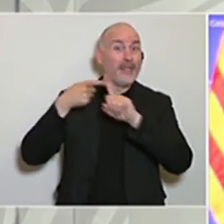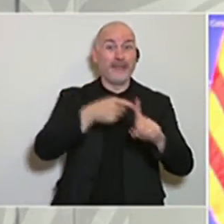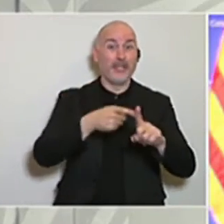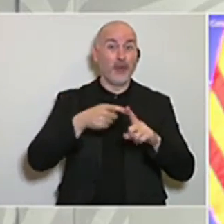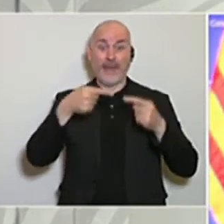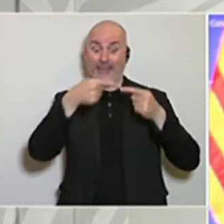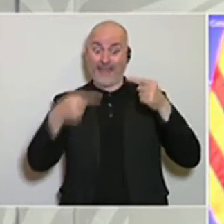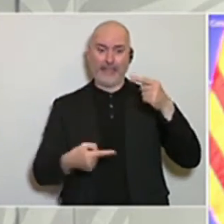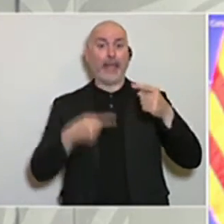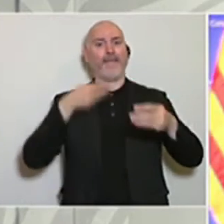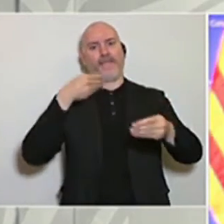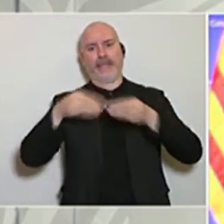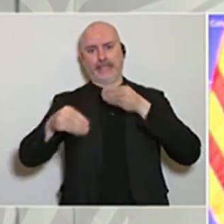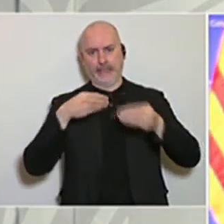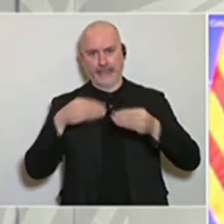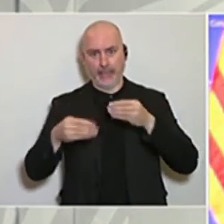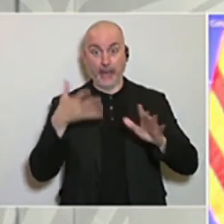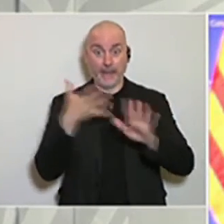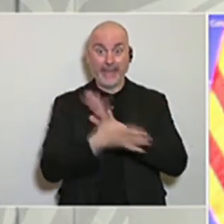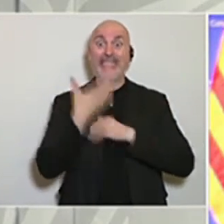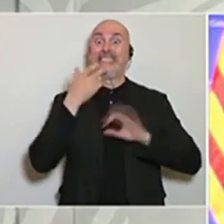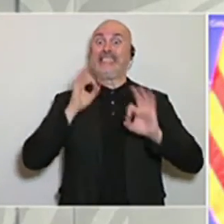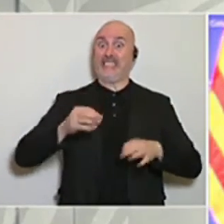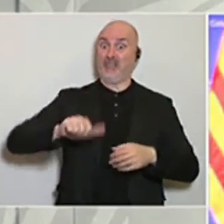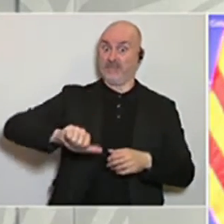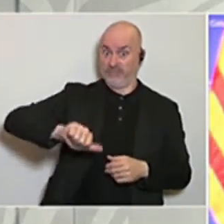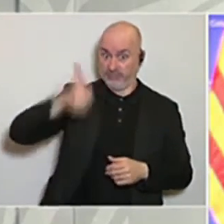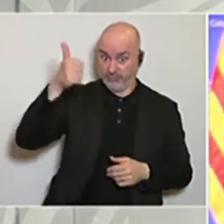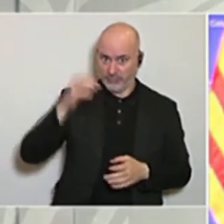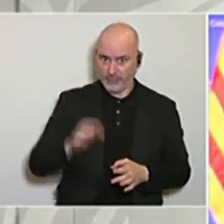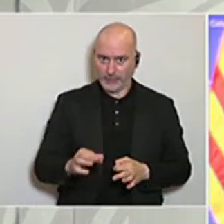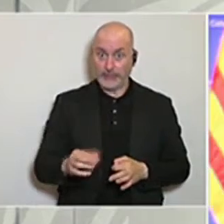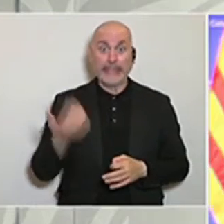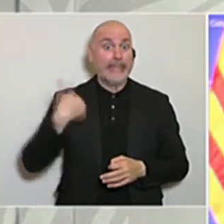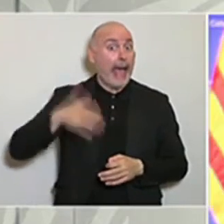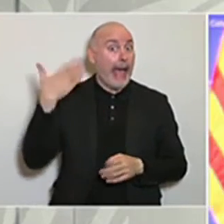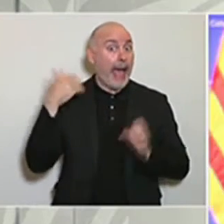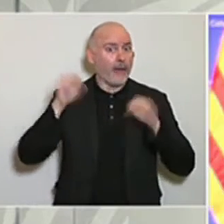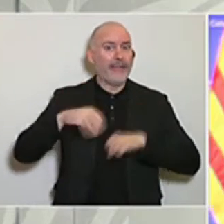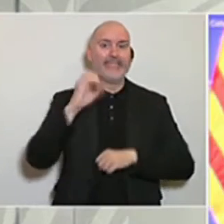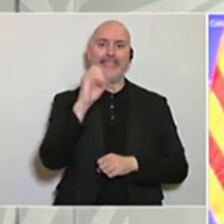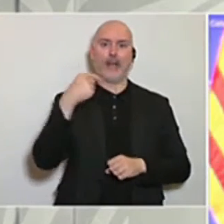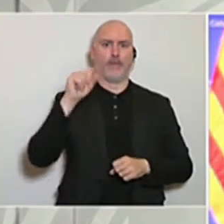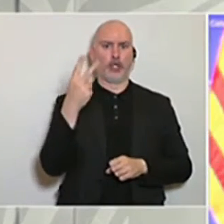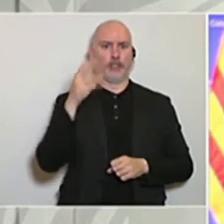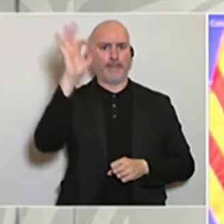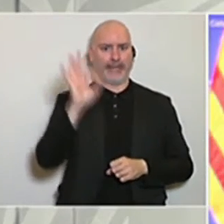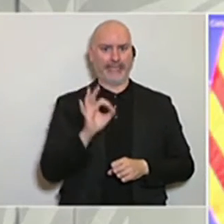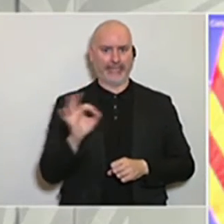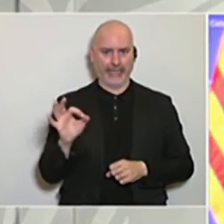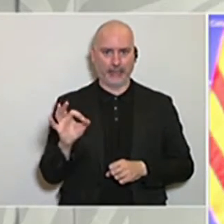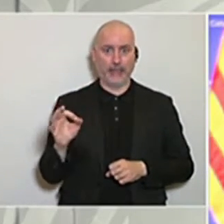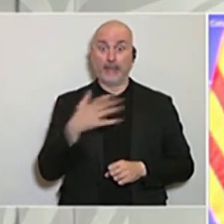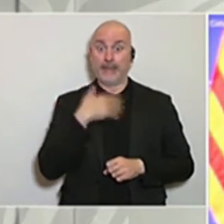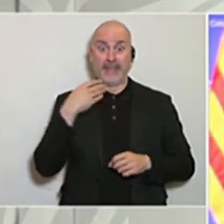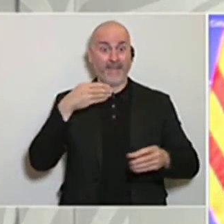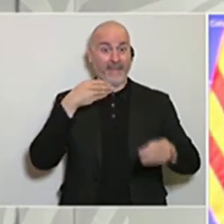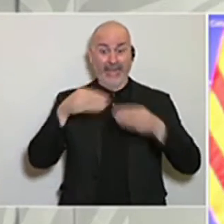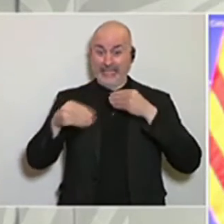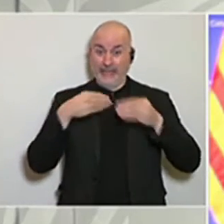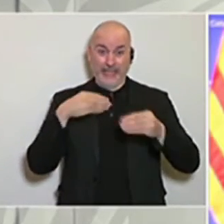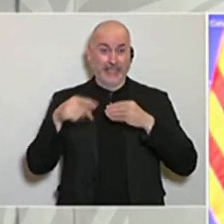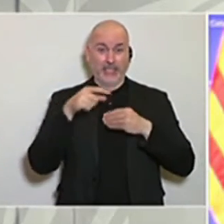dèficit. Recordem que en aquests moments, si s'aprova, s'aprovaria el que es havia establert, que era el 0,2%, que és una